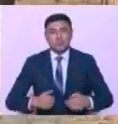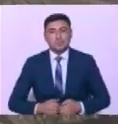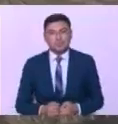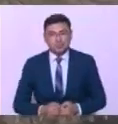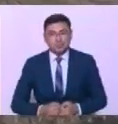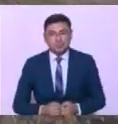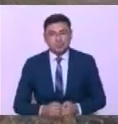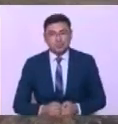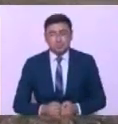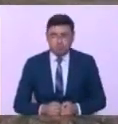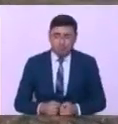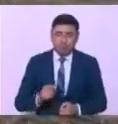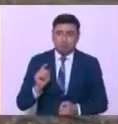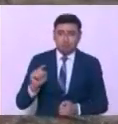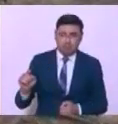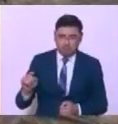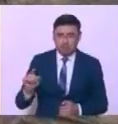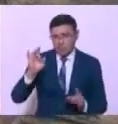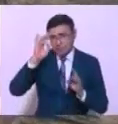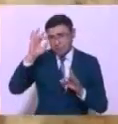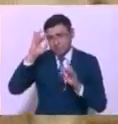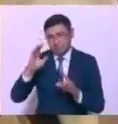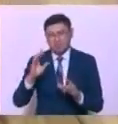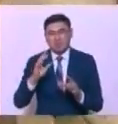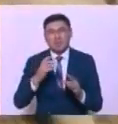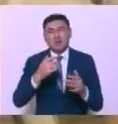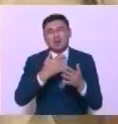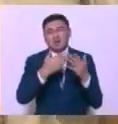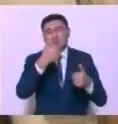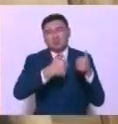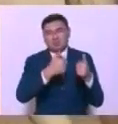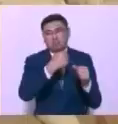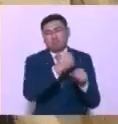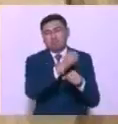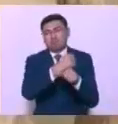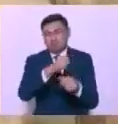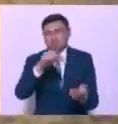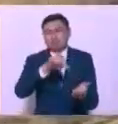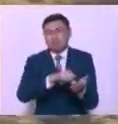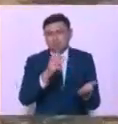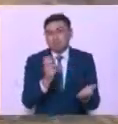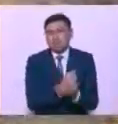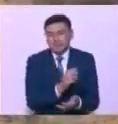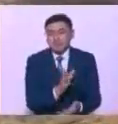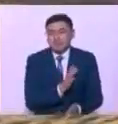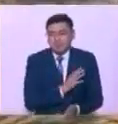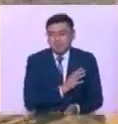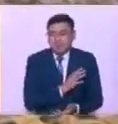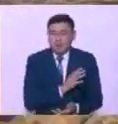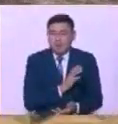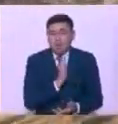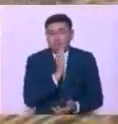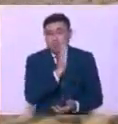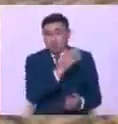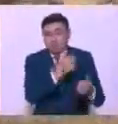паралимпийцев являются призёрами международных чемпионатов они стараются не отчаиваться из-за неудобств пока спортсмены готовятся к очередным